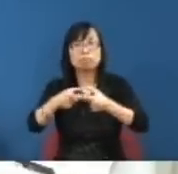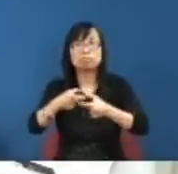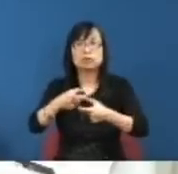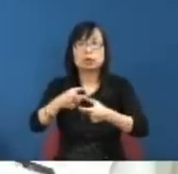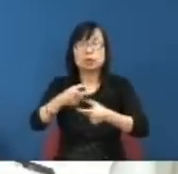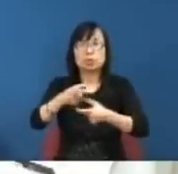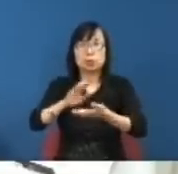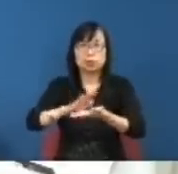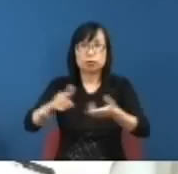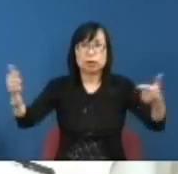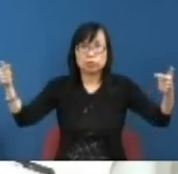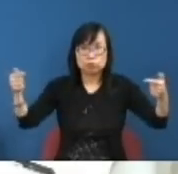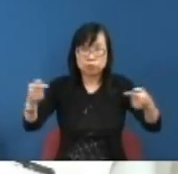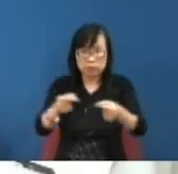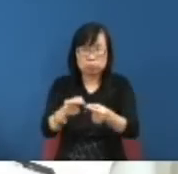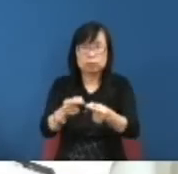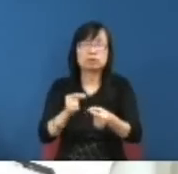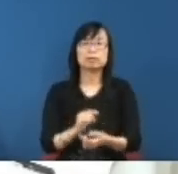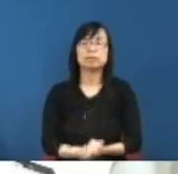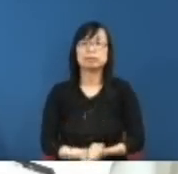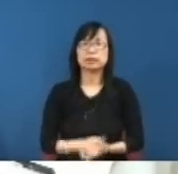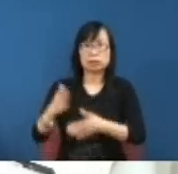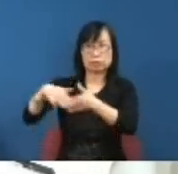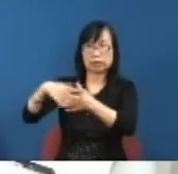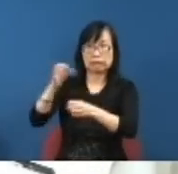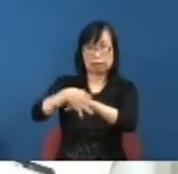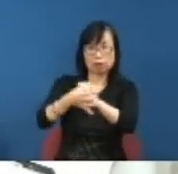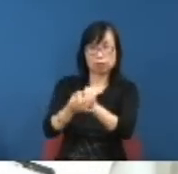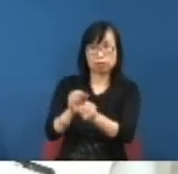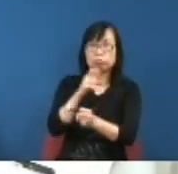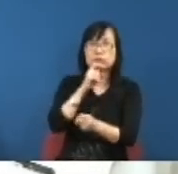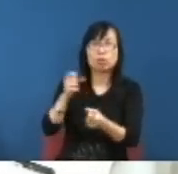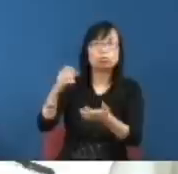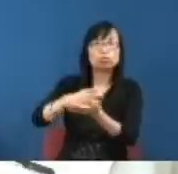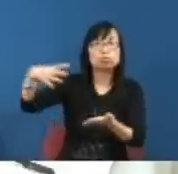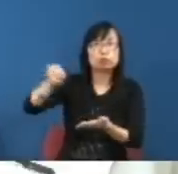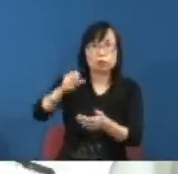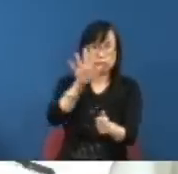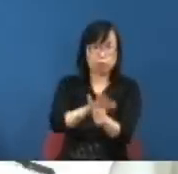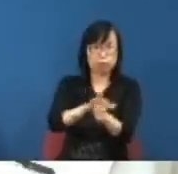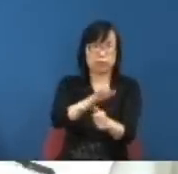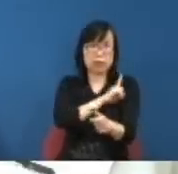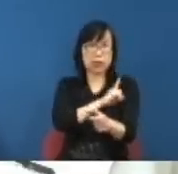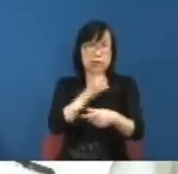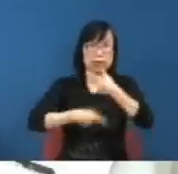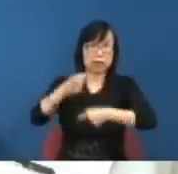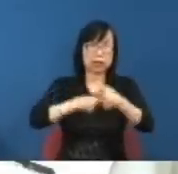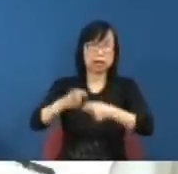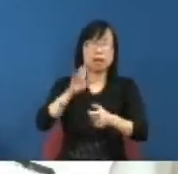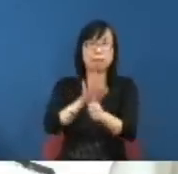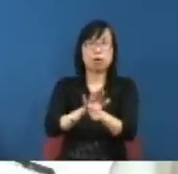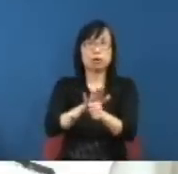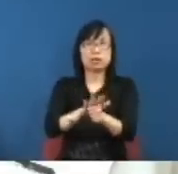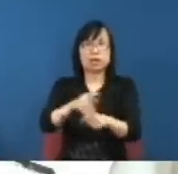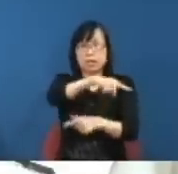越嚟越少，因為如果其他國家有主權嘅話，如果保護自己經濟或者保護自己